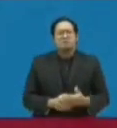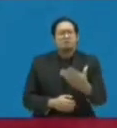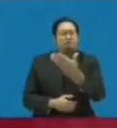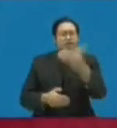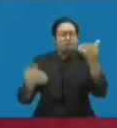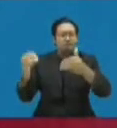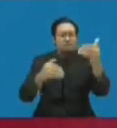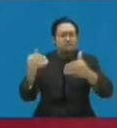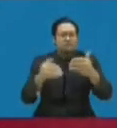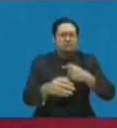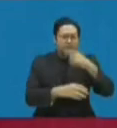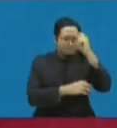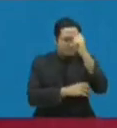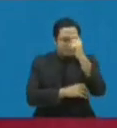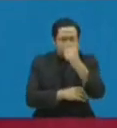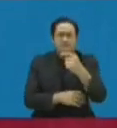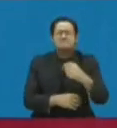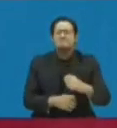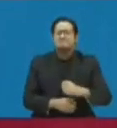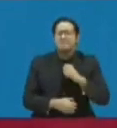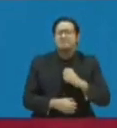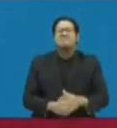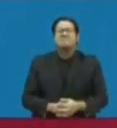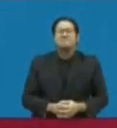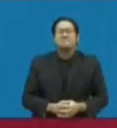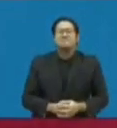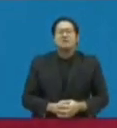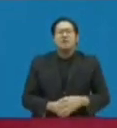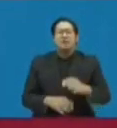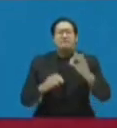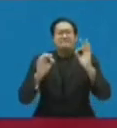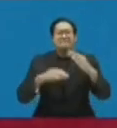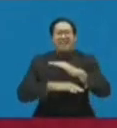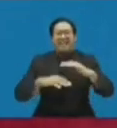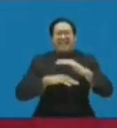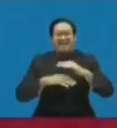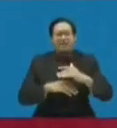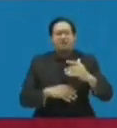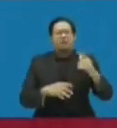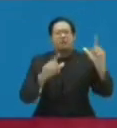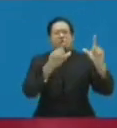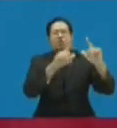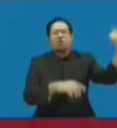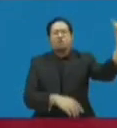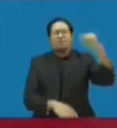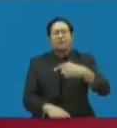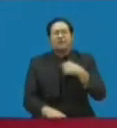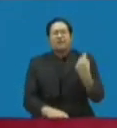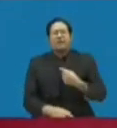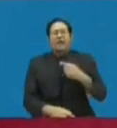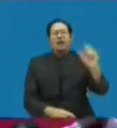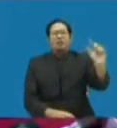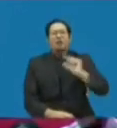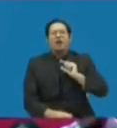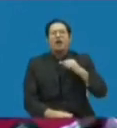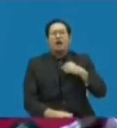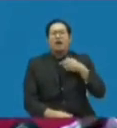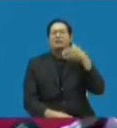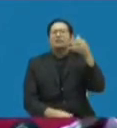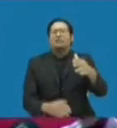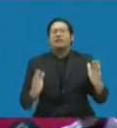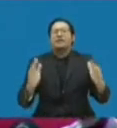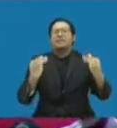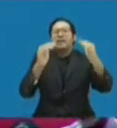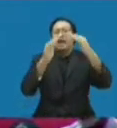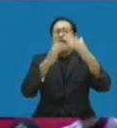banggakan Hai ketiga anak bangsa pulang dari Tokyo Kita diundang hadir oleh bapak presiden ke istana negara satu